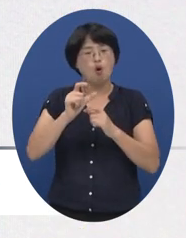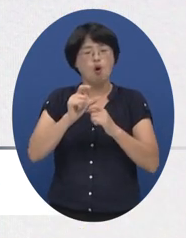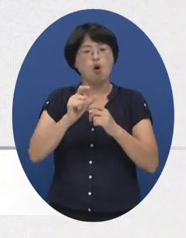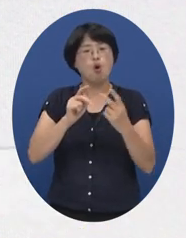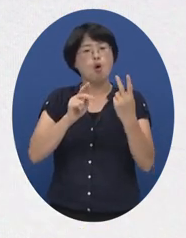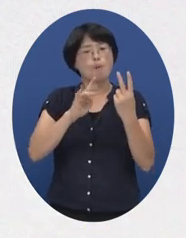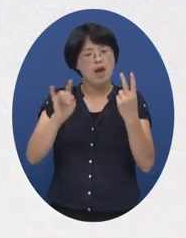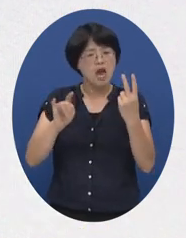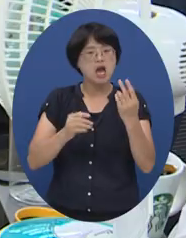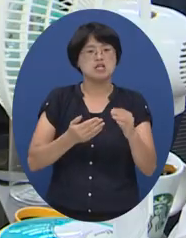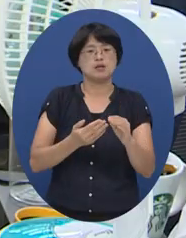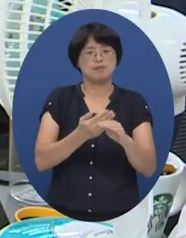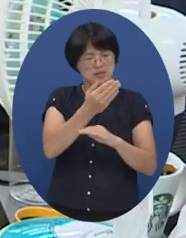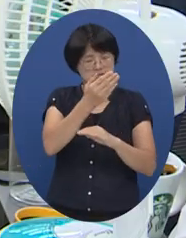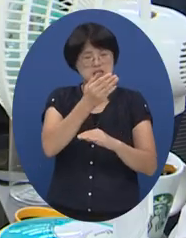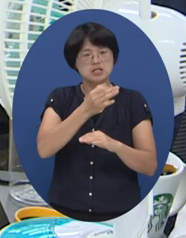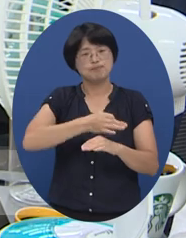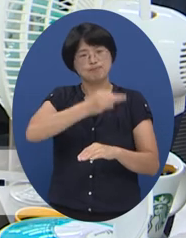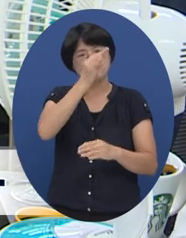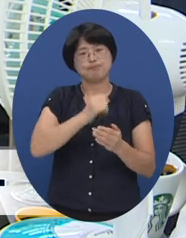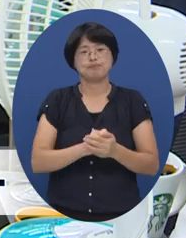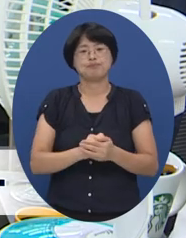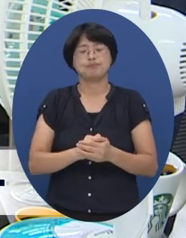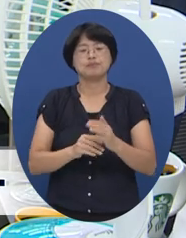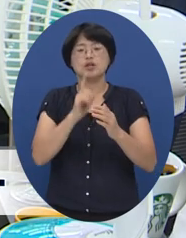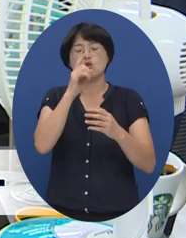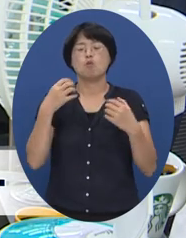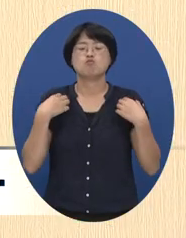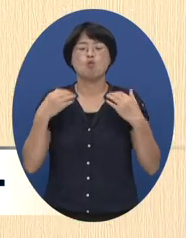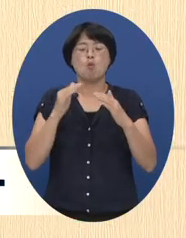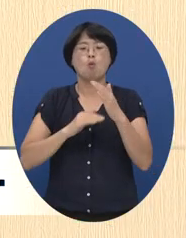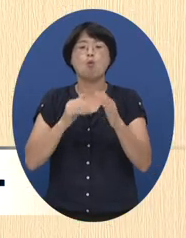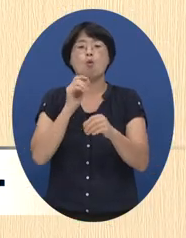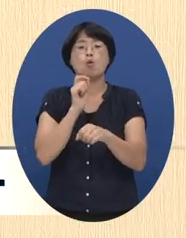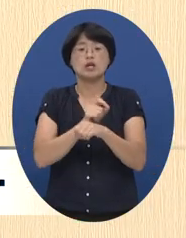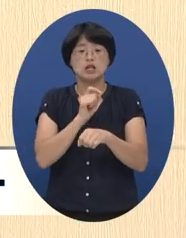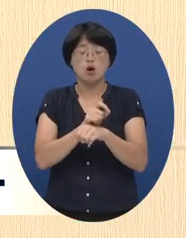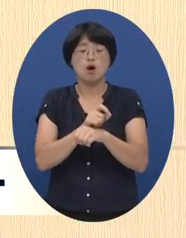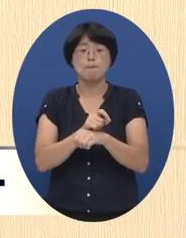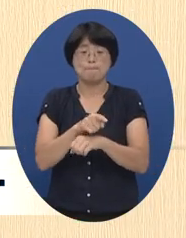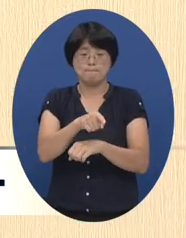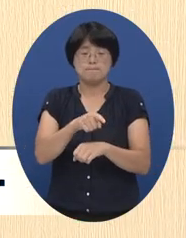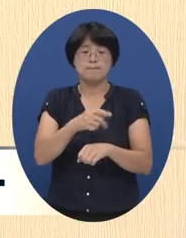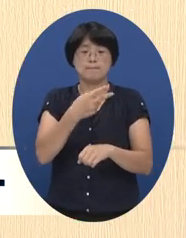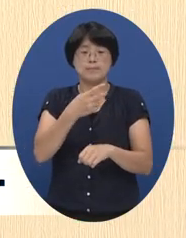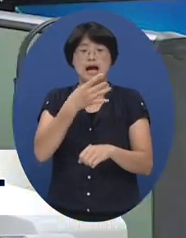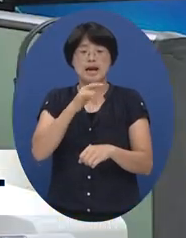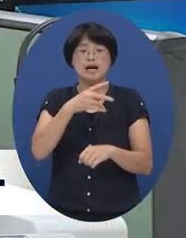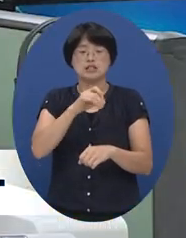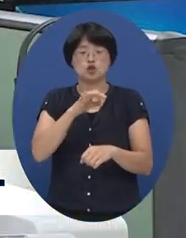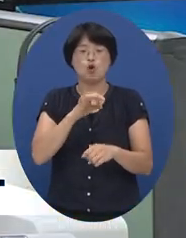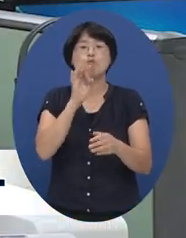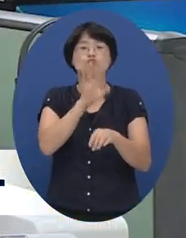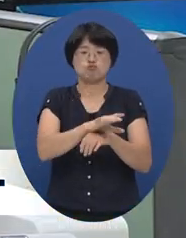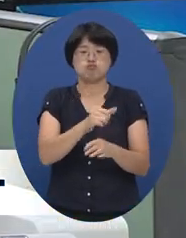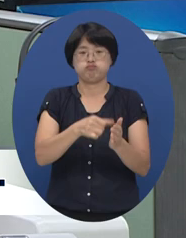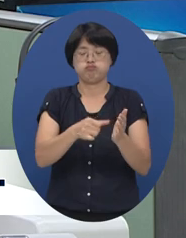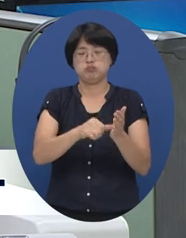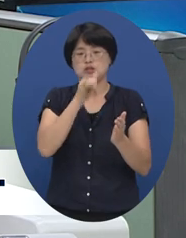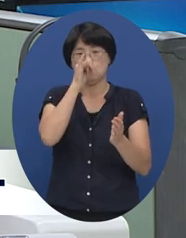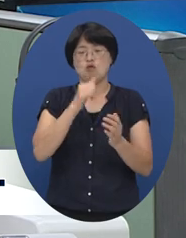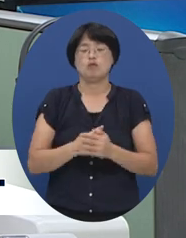이상 비쌉니다. 정부나 공공기관은 이곳을 통해 물품을 많이 삽니다. 조달 사업에 관한 법률에